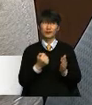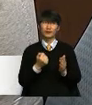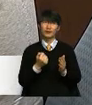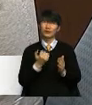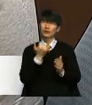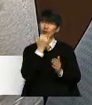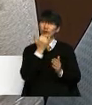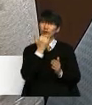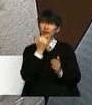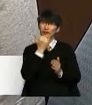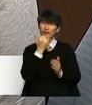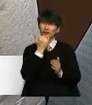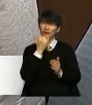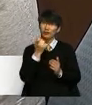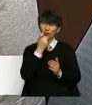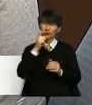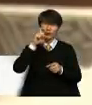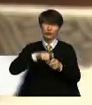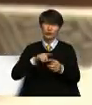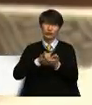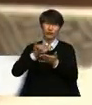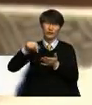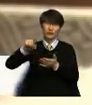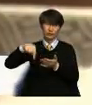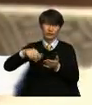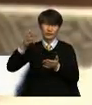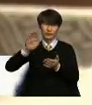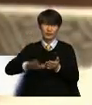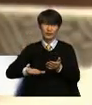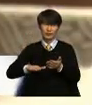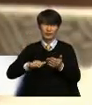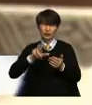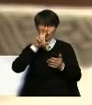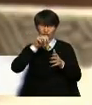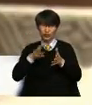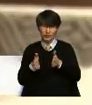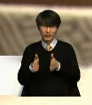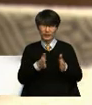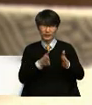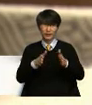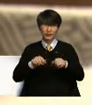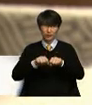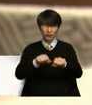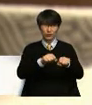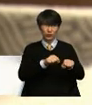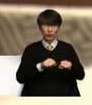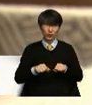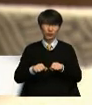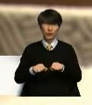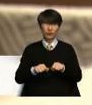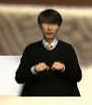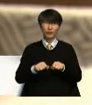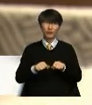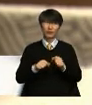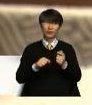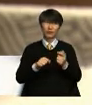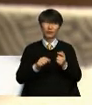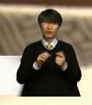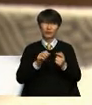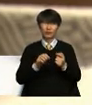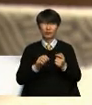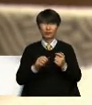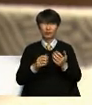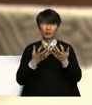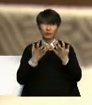독일에 우리가 연수를 한번 갔는데 거 가니까 골목길 청소차가 아주 적어요. 아무 골목길도 다닐